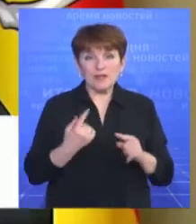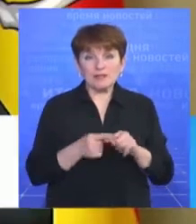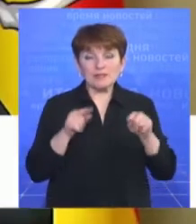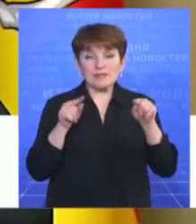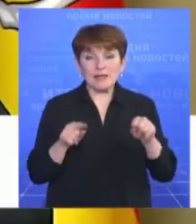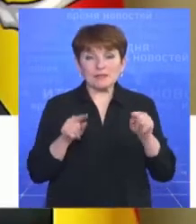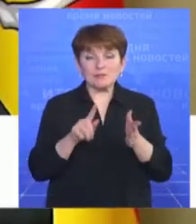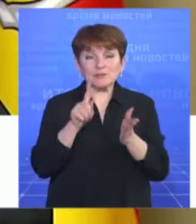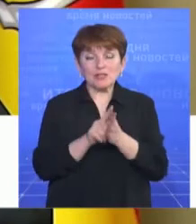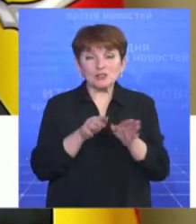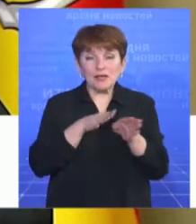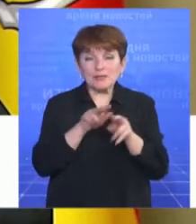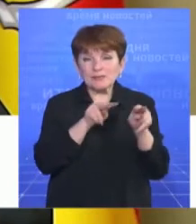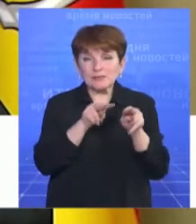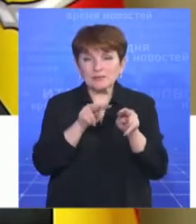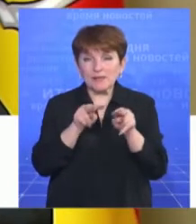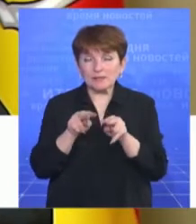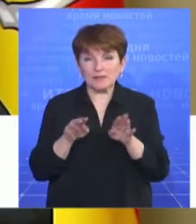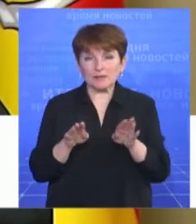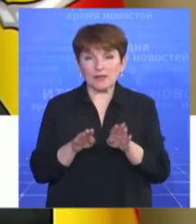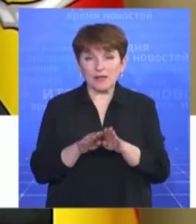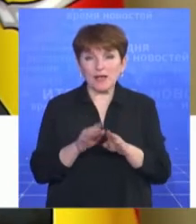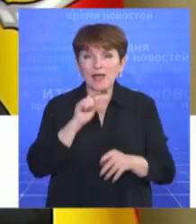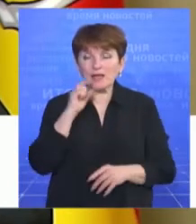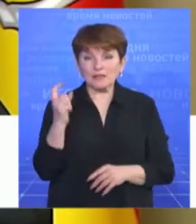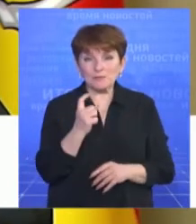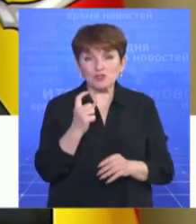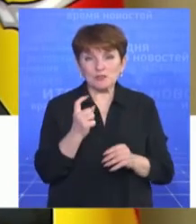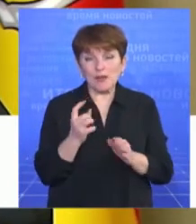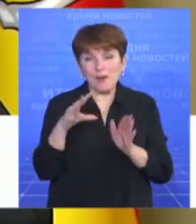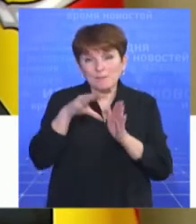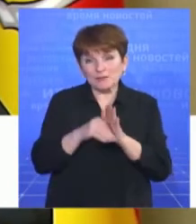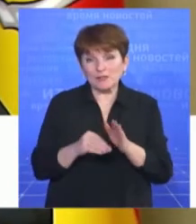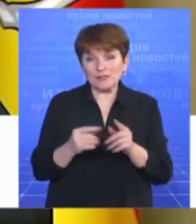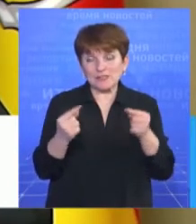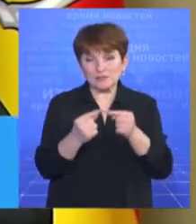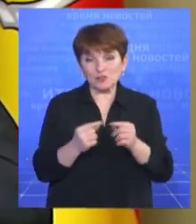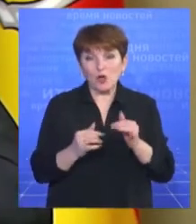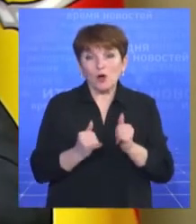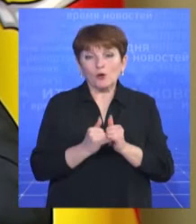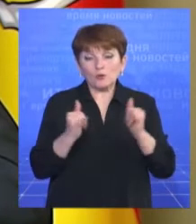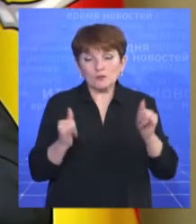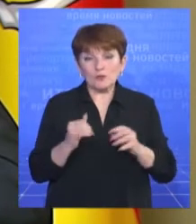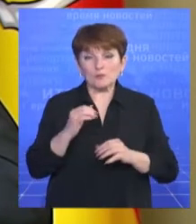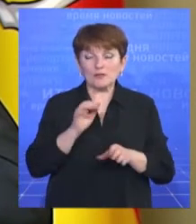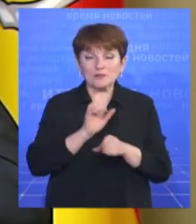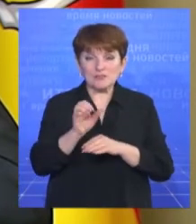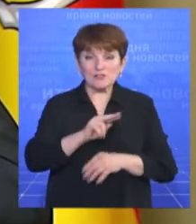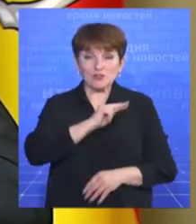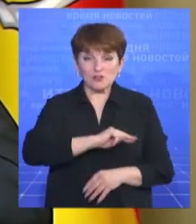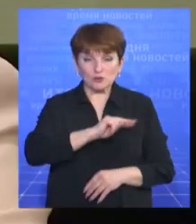За этим должна следовать и, так сказать, экономическая подоплека, соответствующая, рост производительности